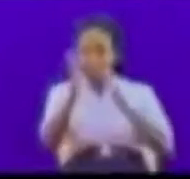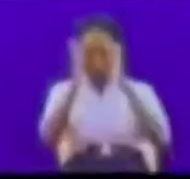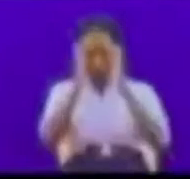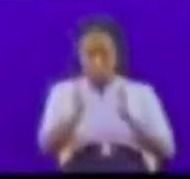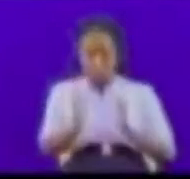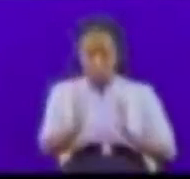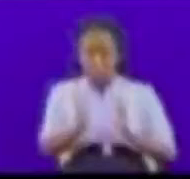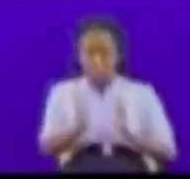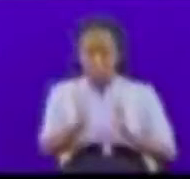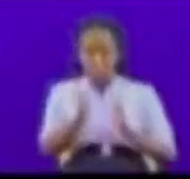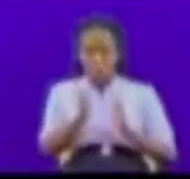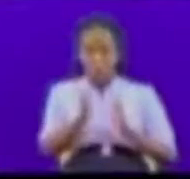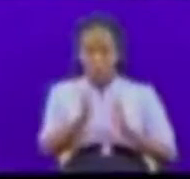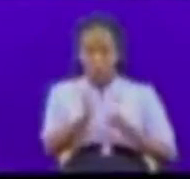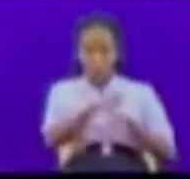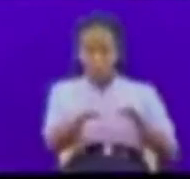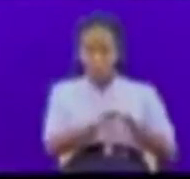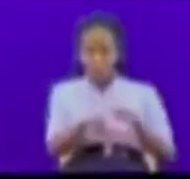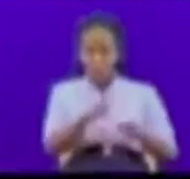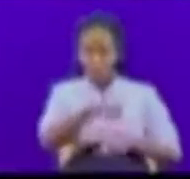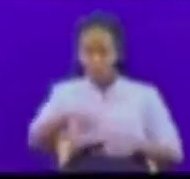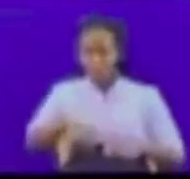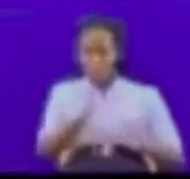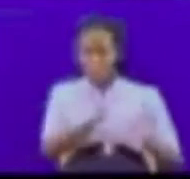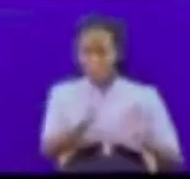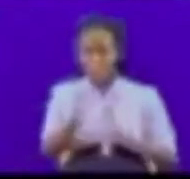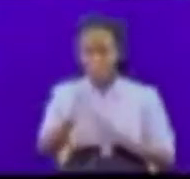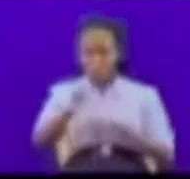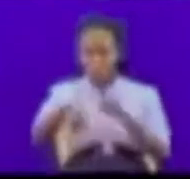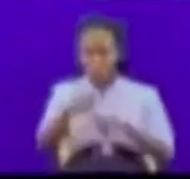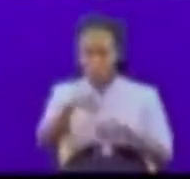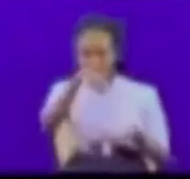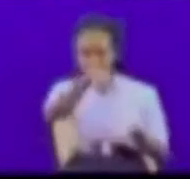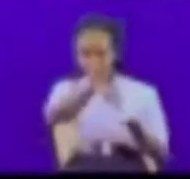Naomba mkae. Sasa